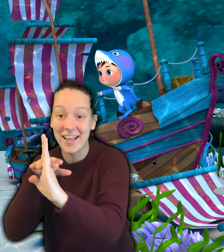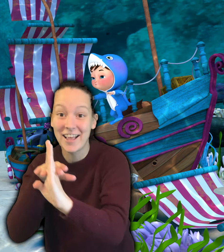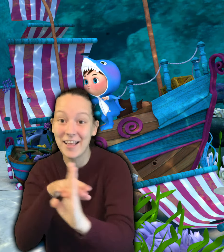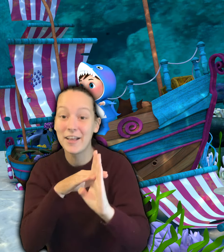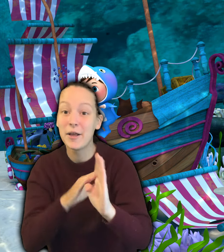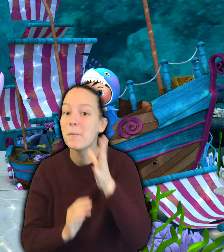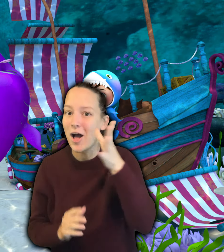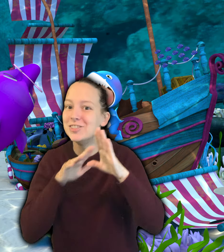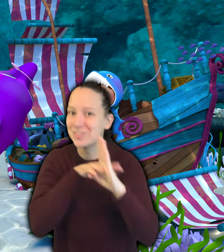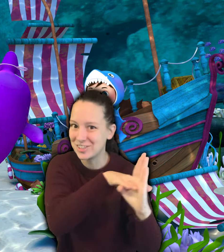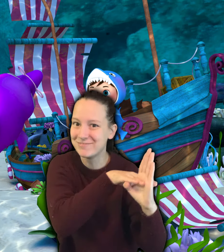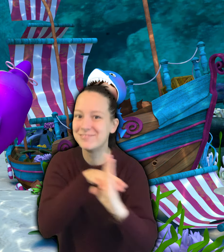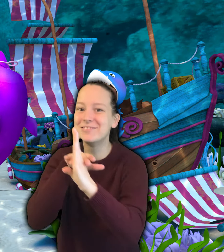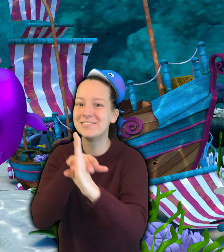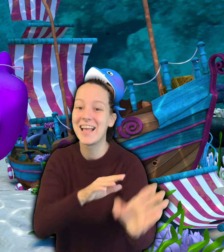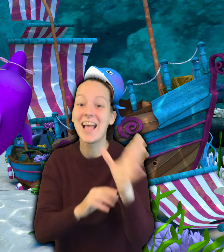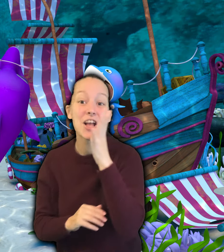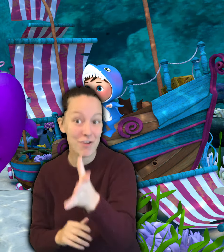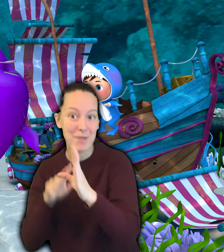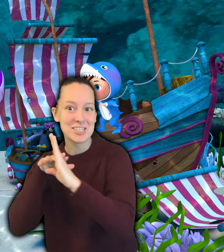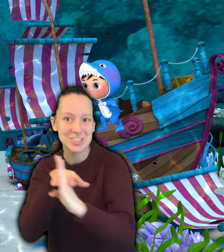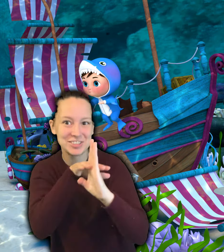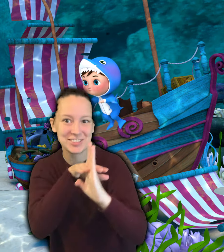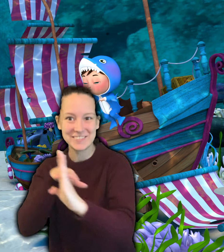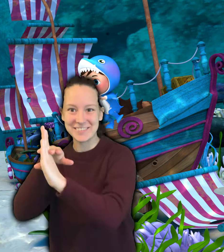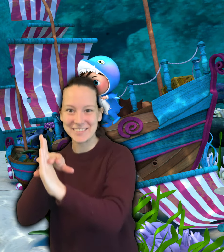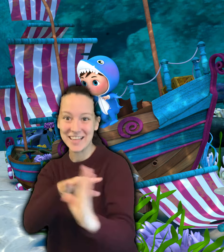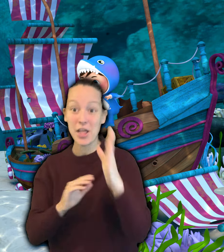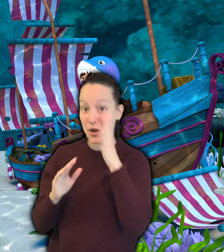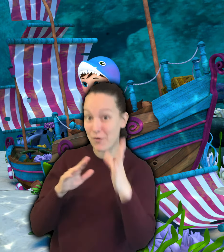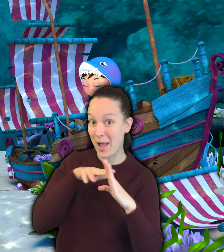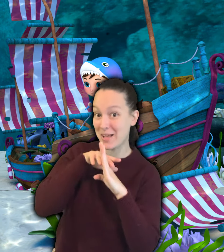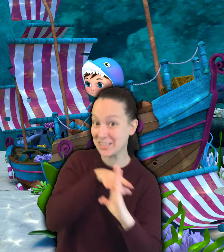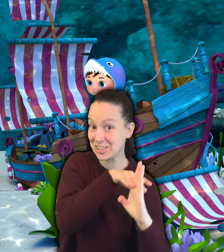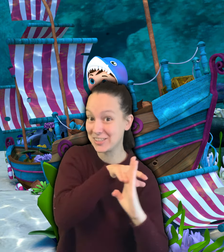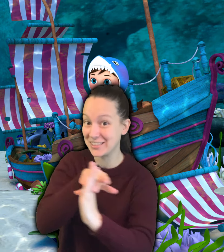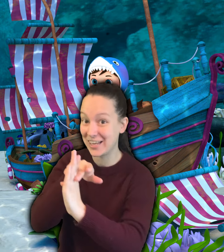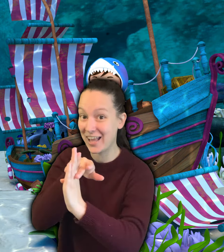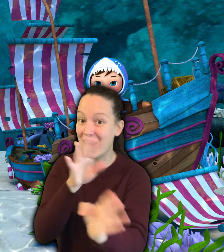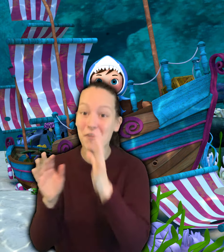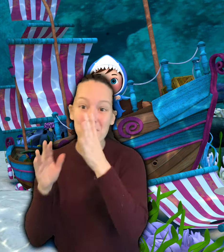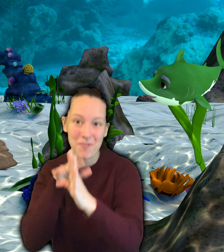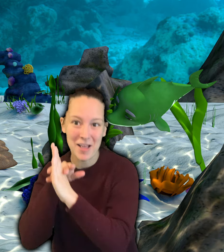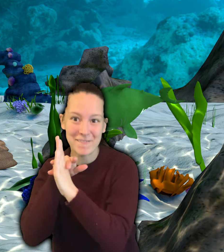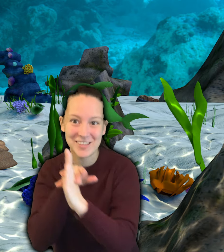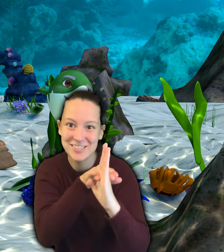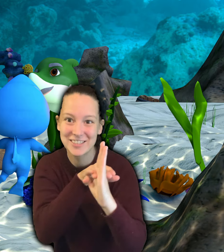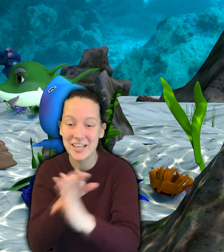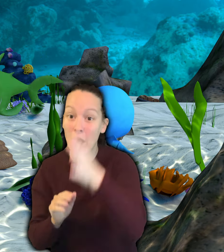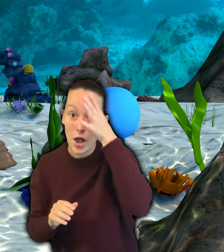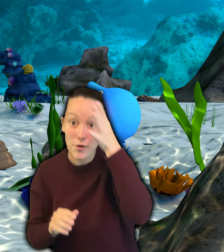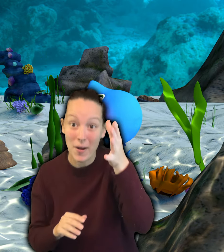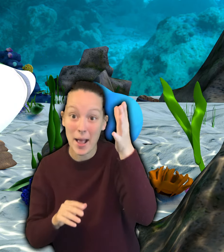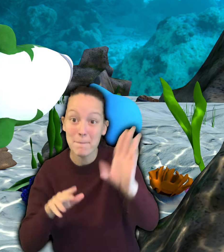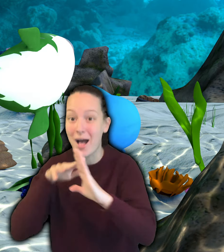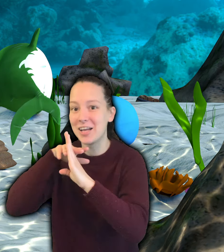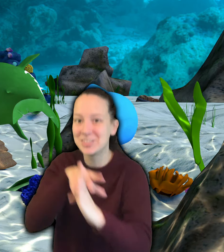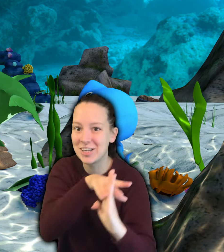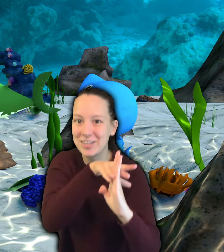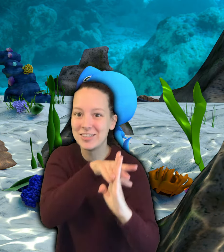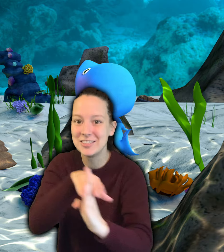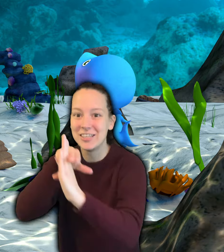おばザメおばザメおばザメおばザメおじ